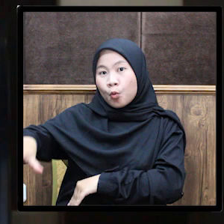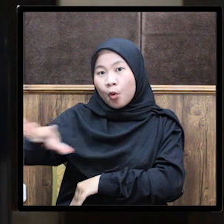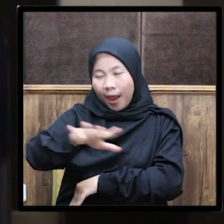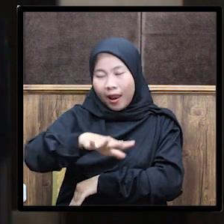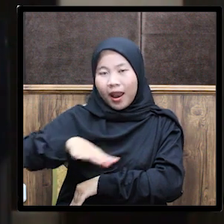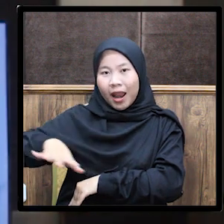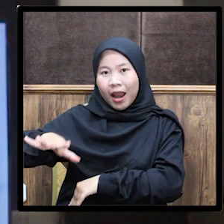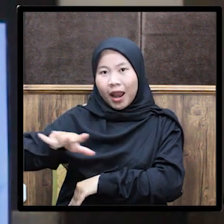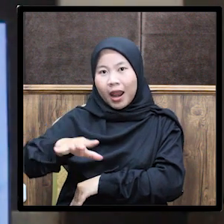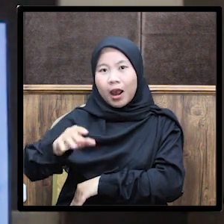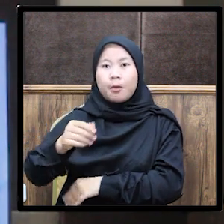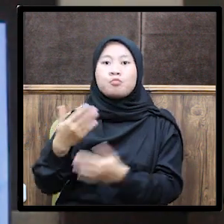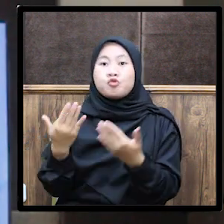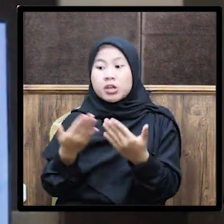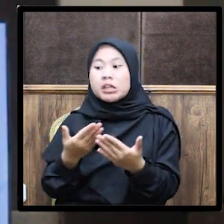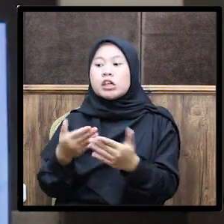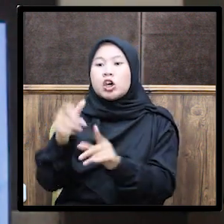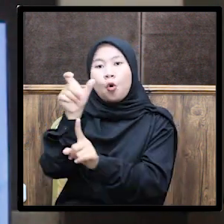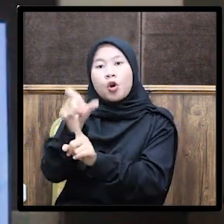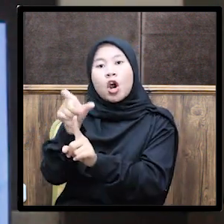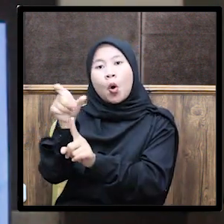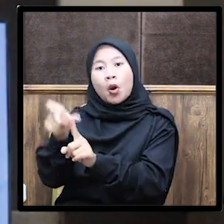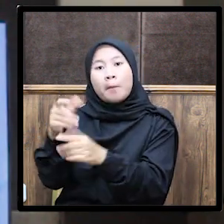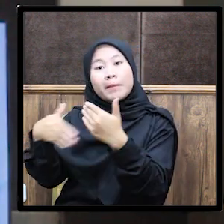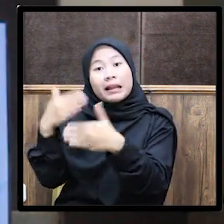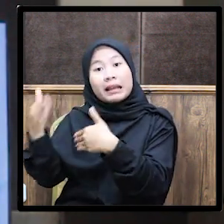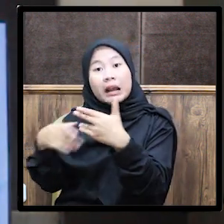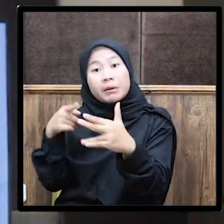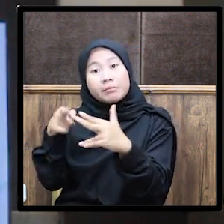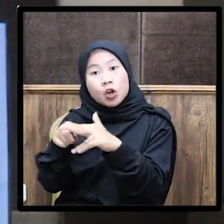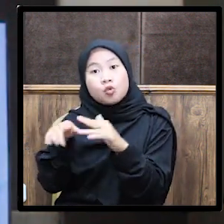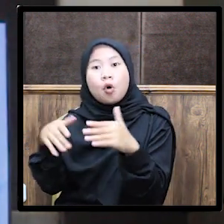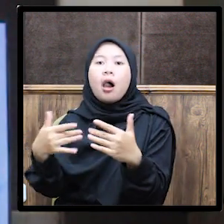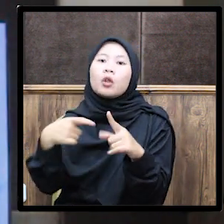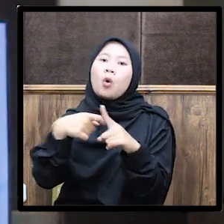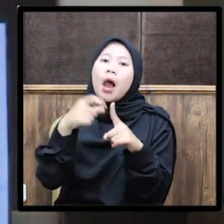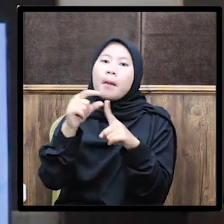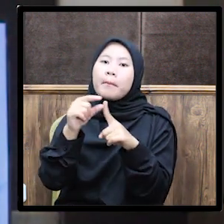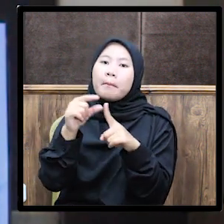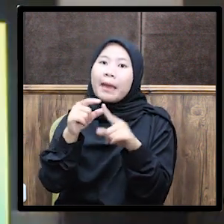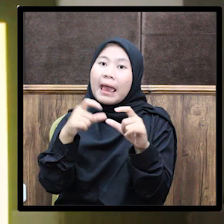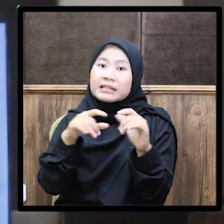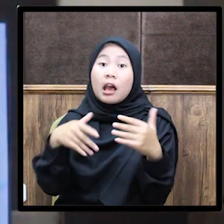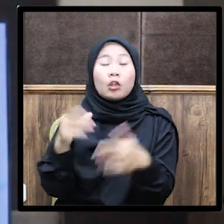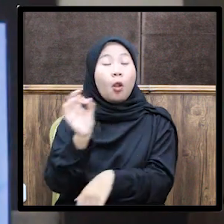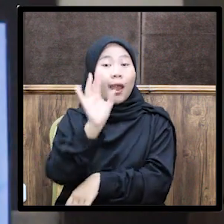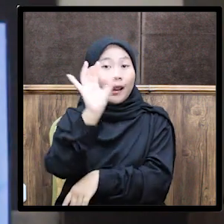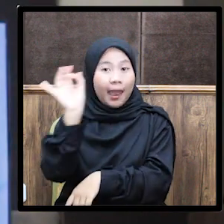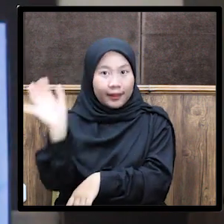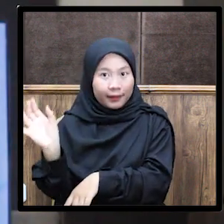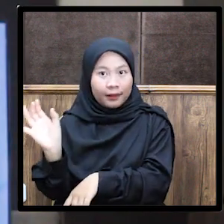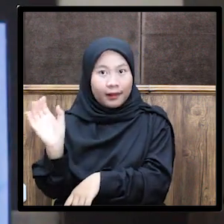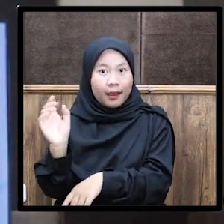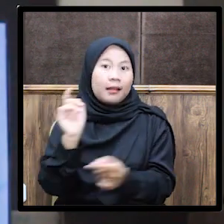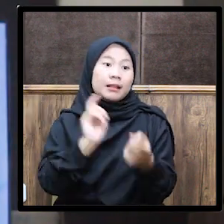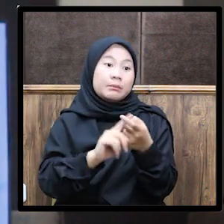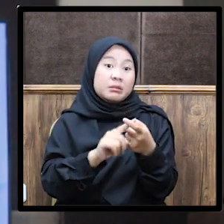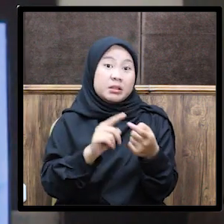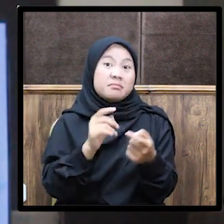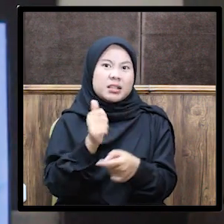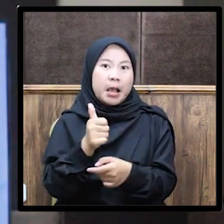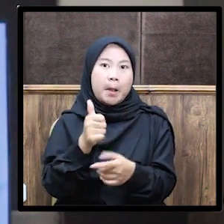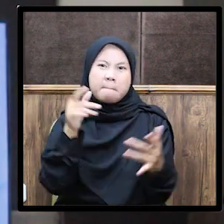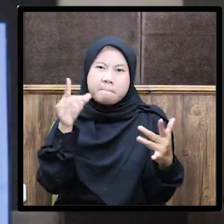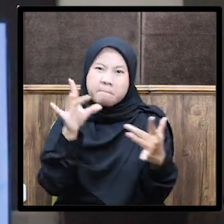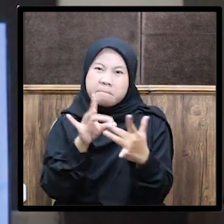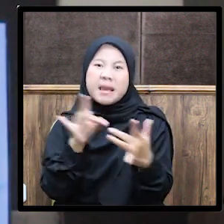kepada penyelenggara pemilu, KPPS dan lain sebagainya. Yang berikutnya juga tentu pilihlah secara cerdas. Sepakat sekali